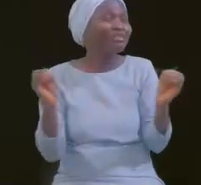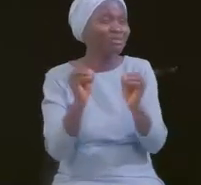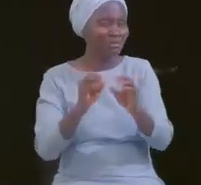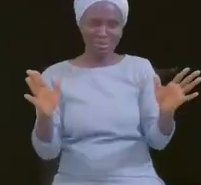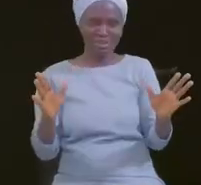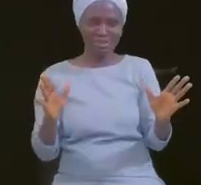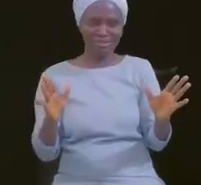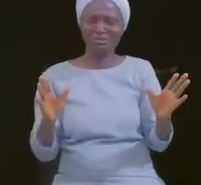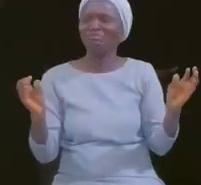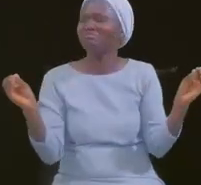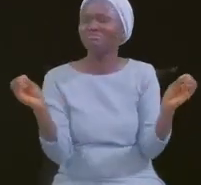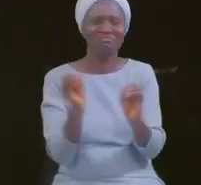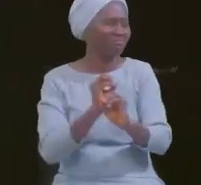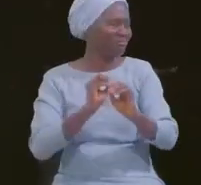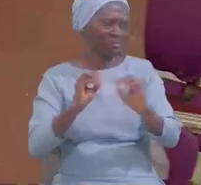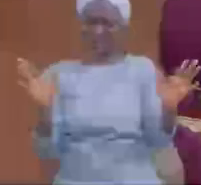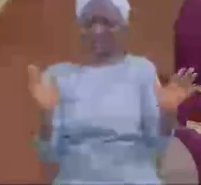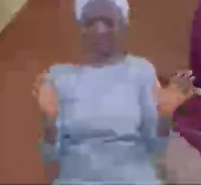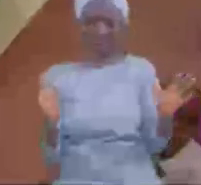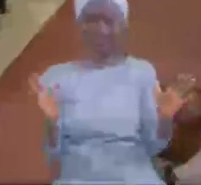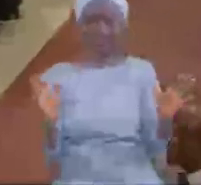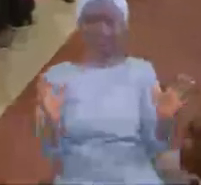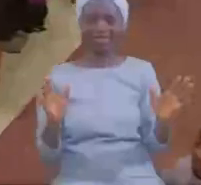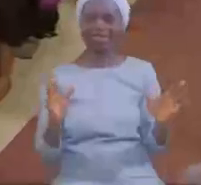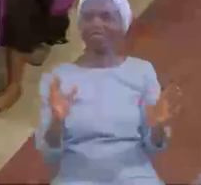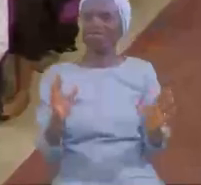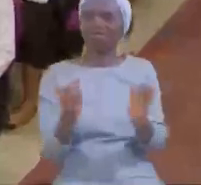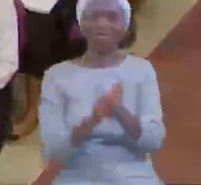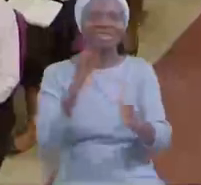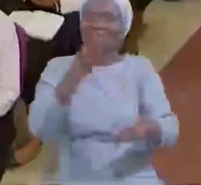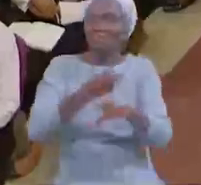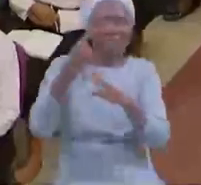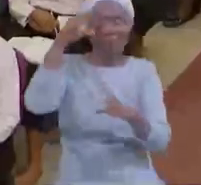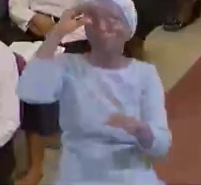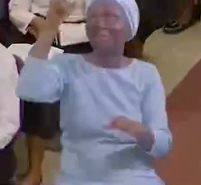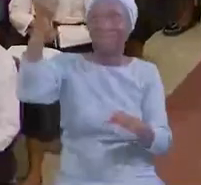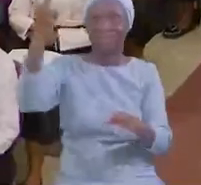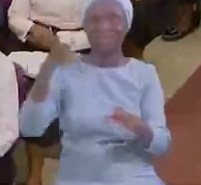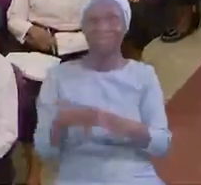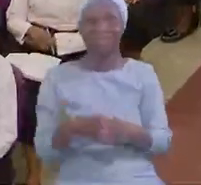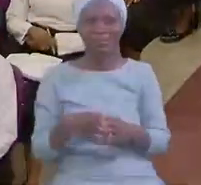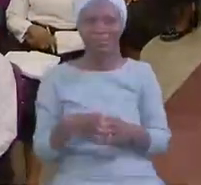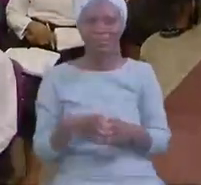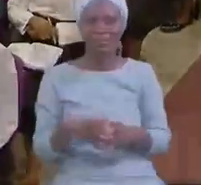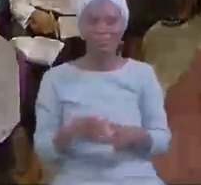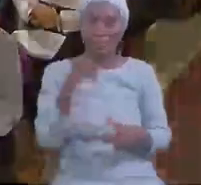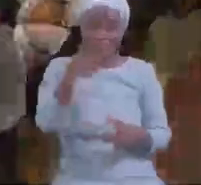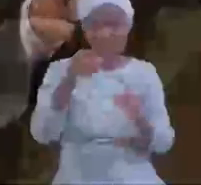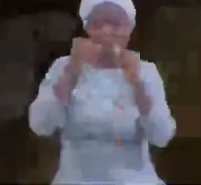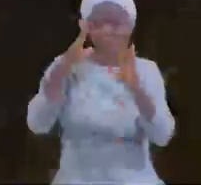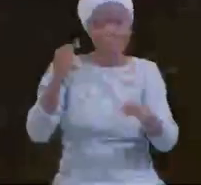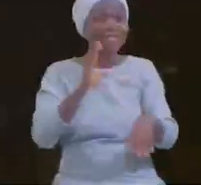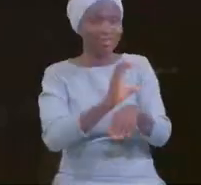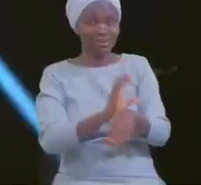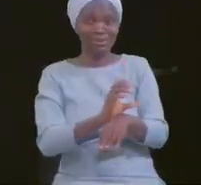rien, que rien n'est étonnant, difficile pour lui, vous avez béni l'Église. Que